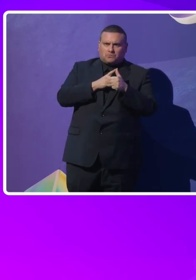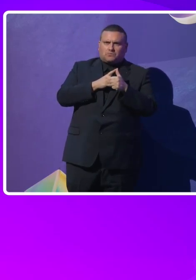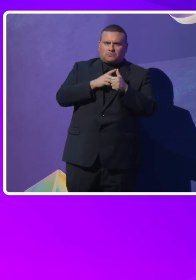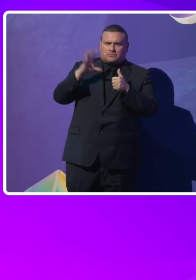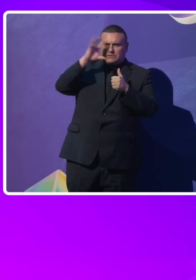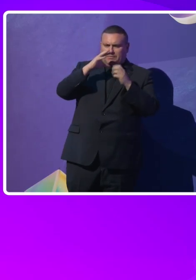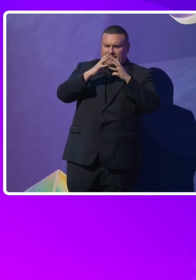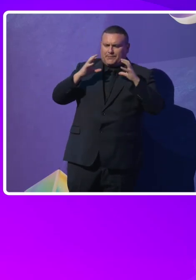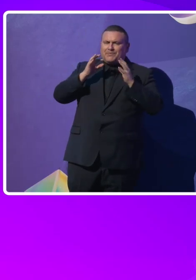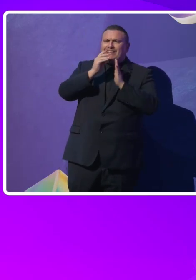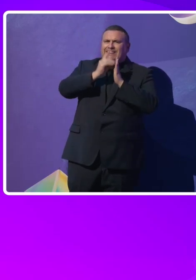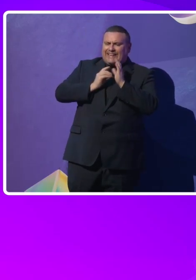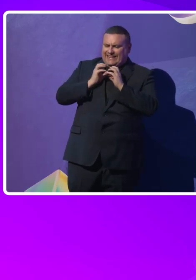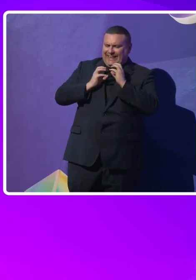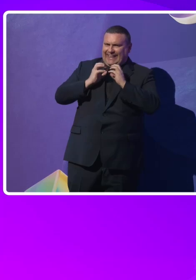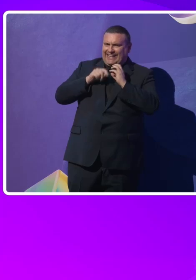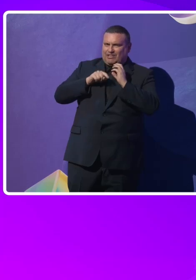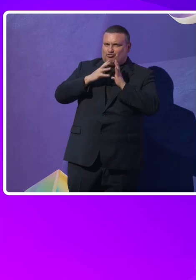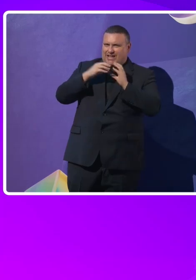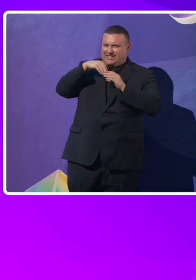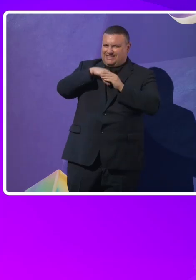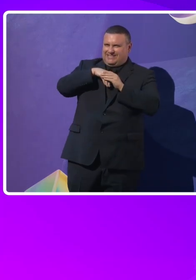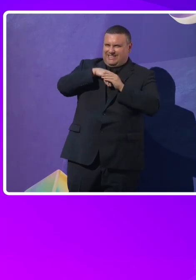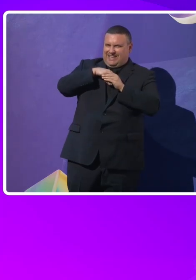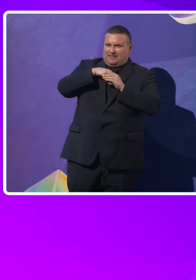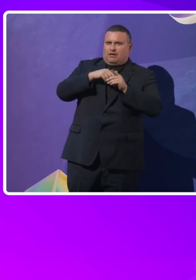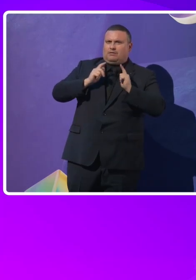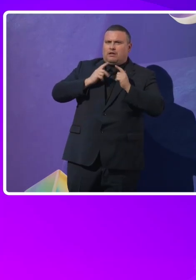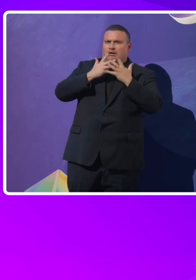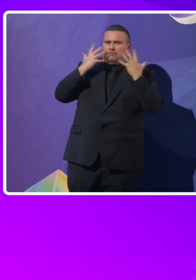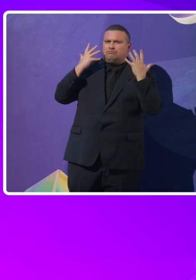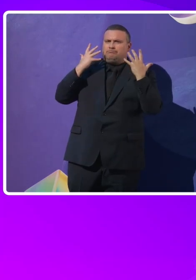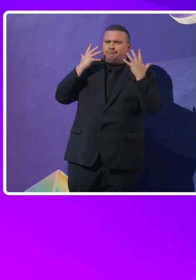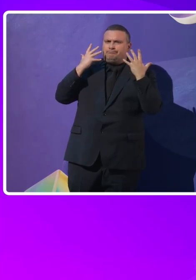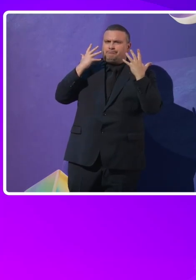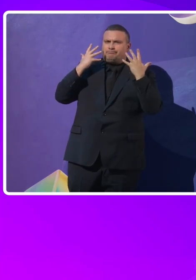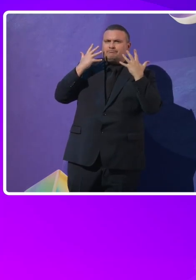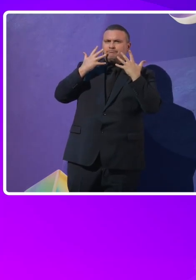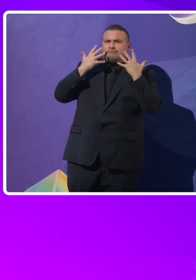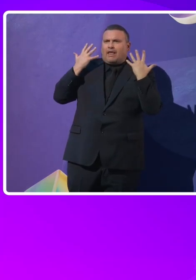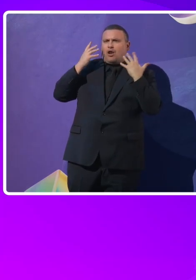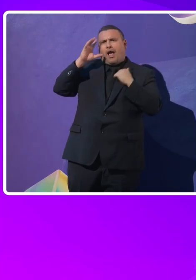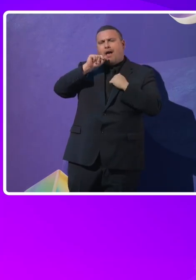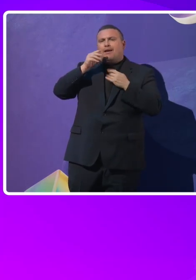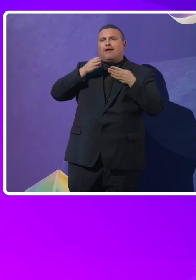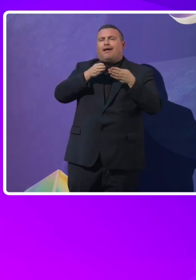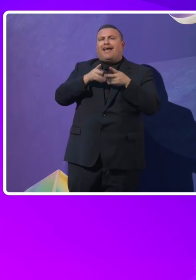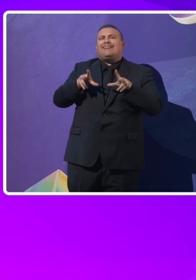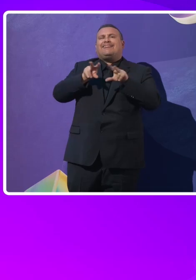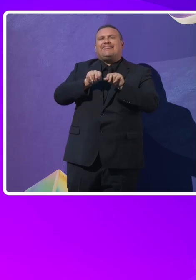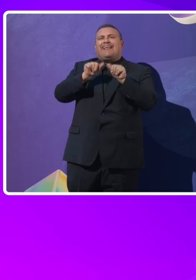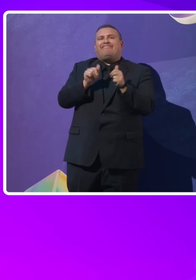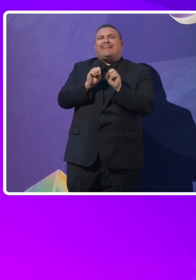aziende no e la produttività che aumenta ci permette di ridefinire in qualche maniera questi nuovi processi e quali sono gli